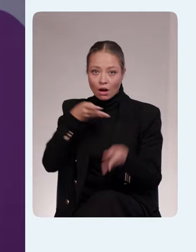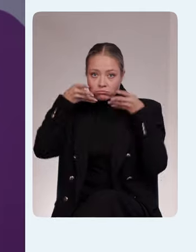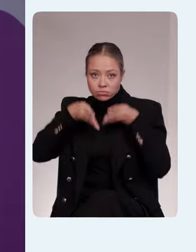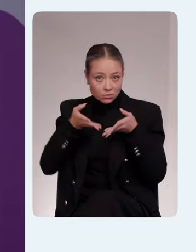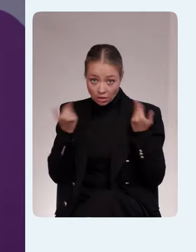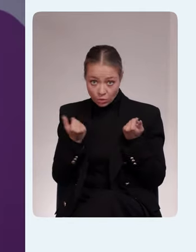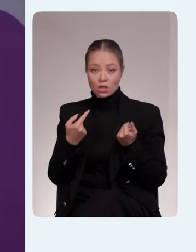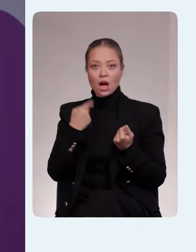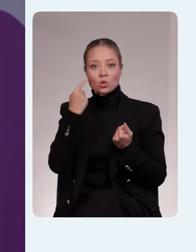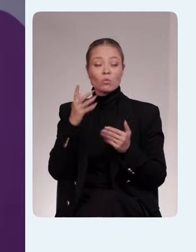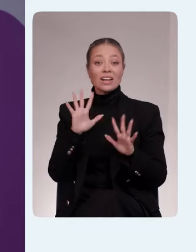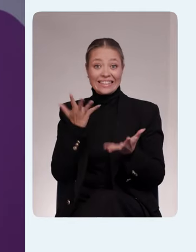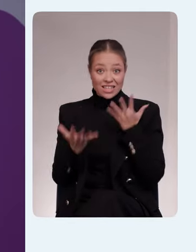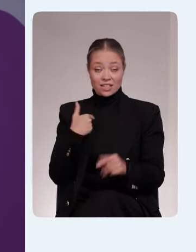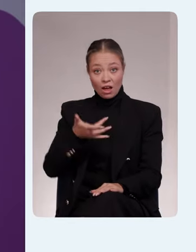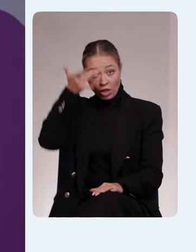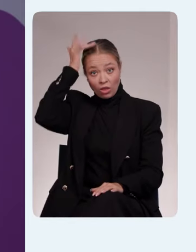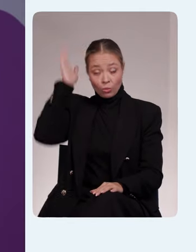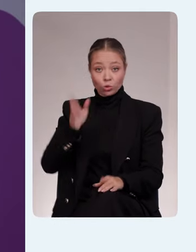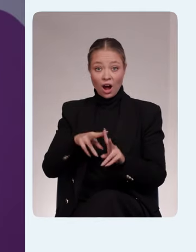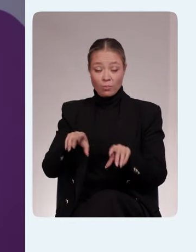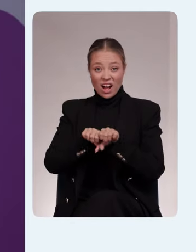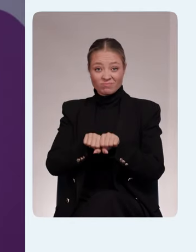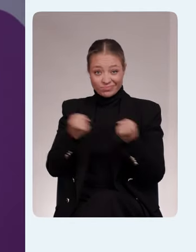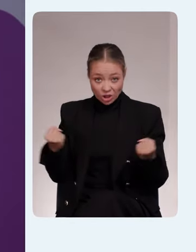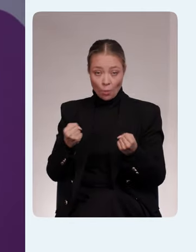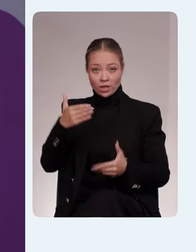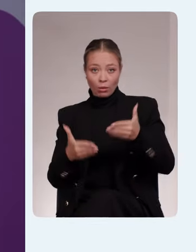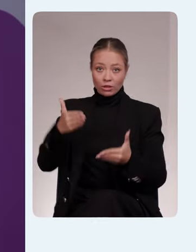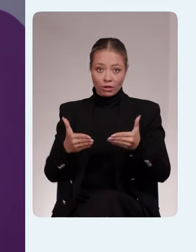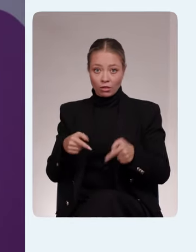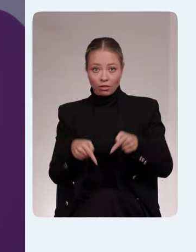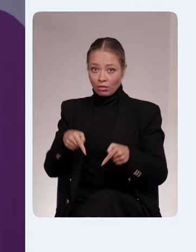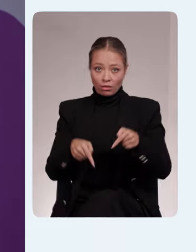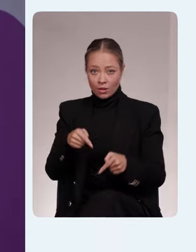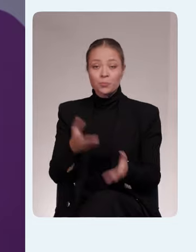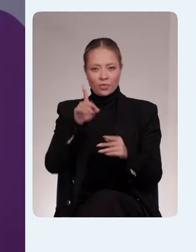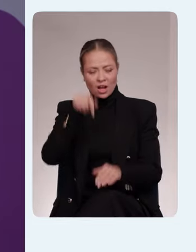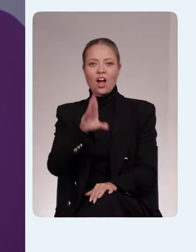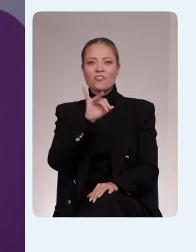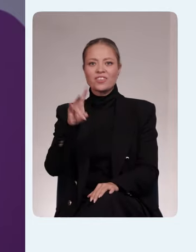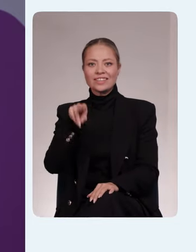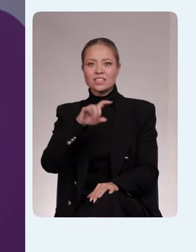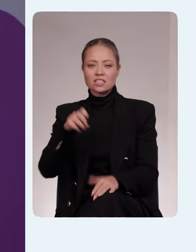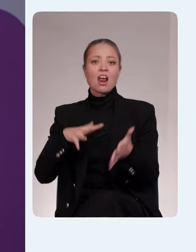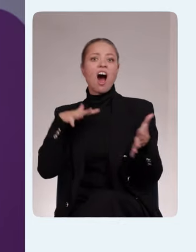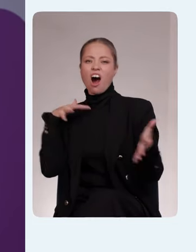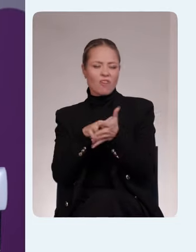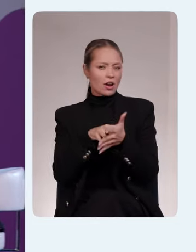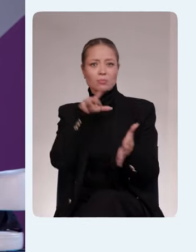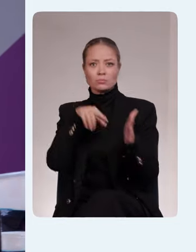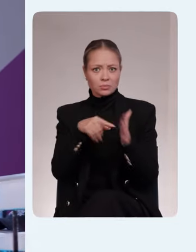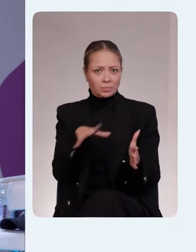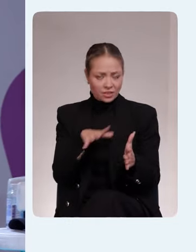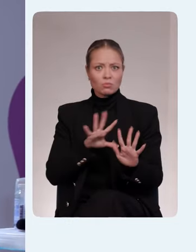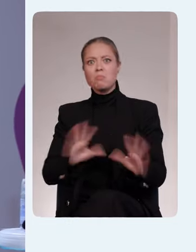И мне кажется, с этой голой головой буду как сломанный манекен какой-то, понимаете? Или, знаете, Вин Дизель из аварии выбрался такой, что за фигня, физика не работала.